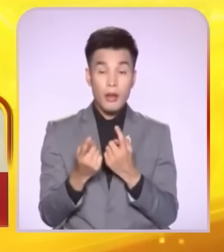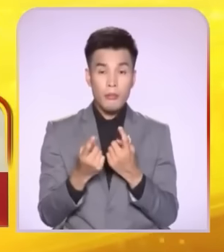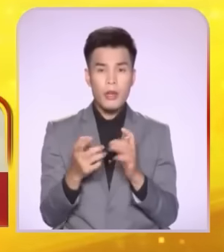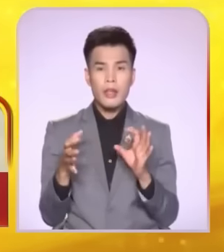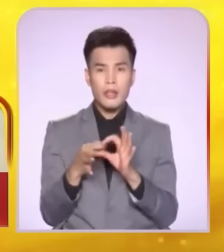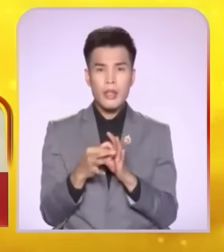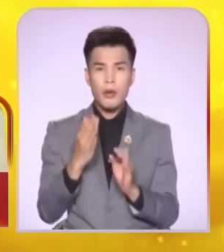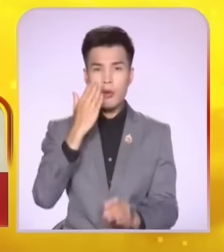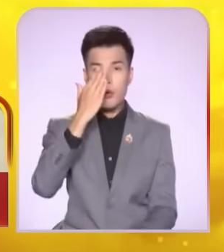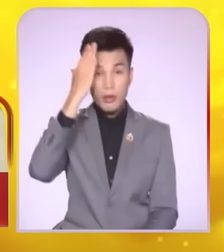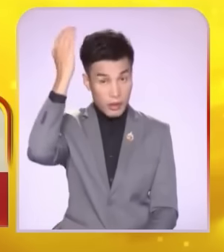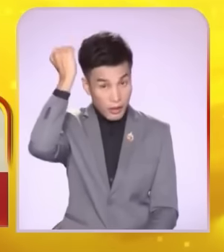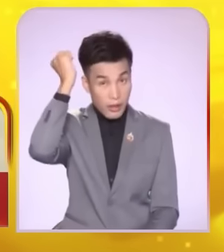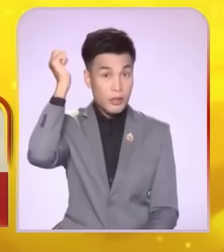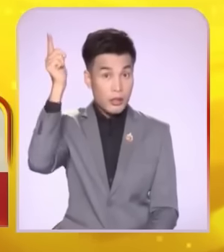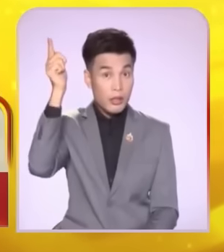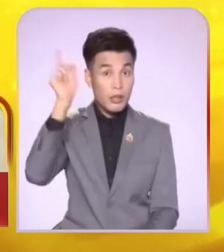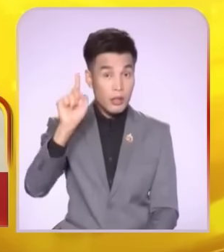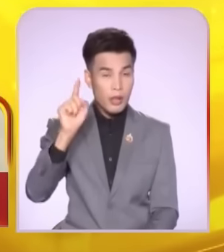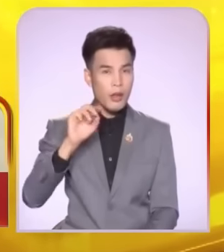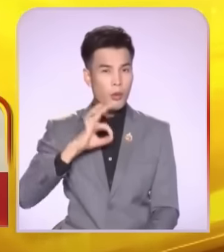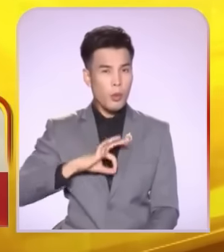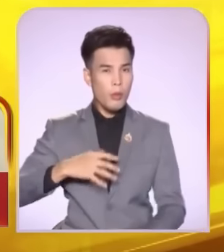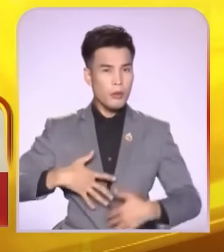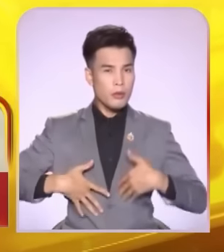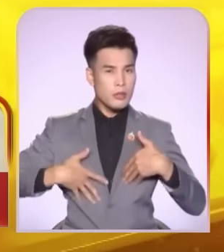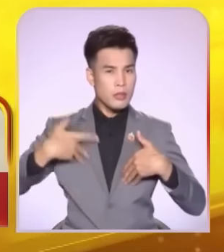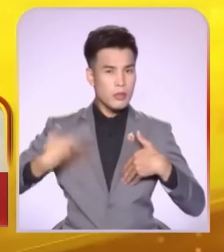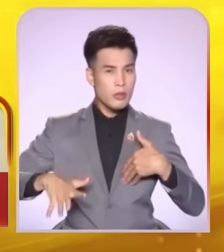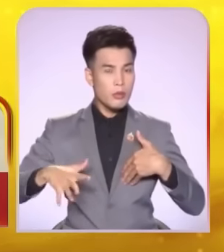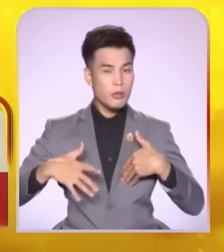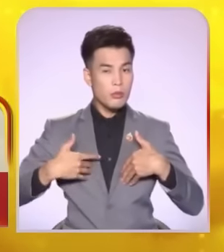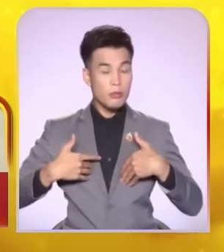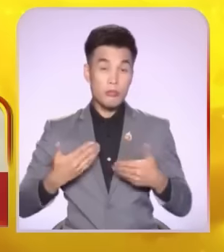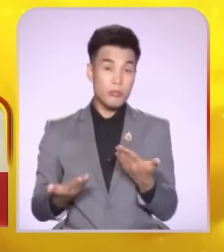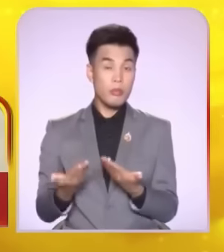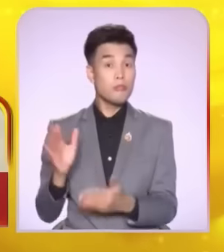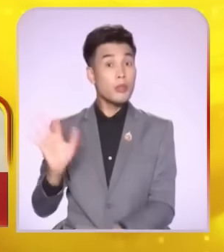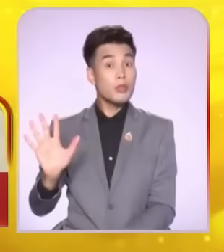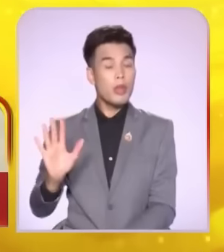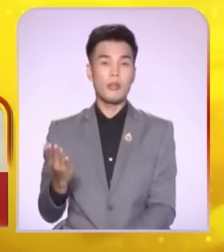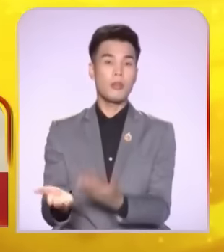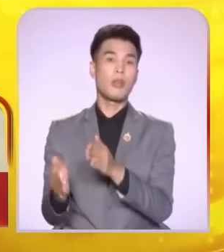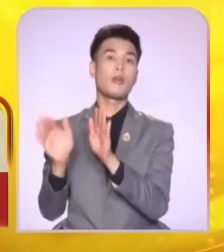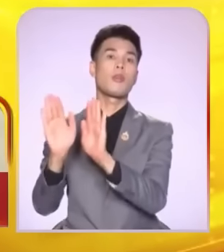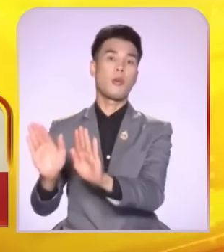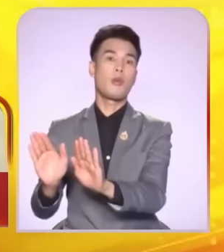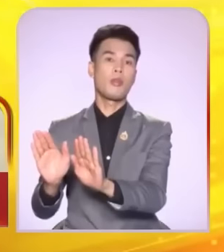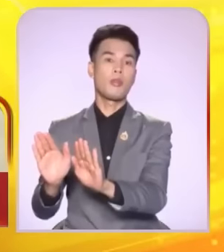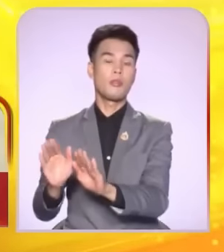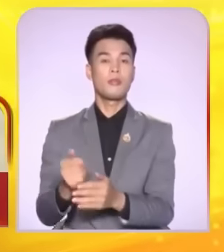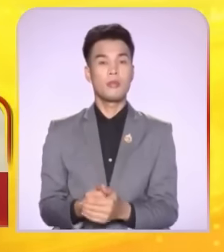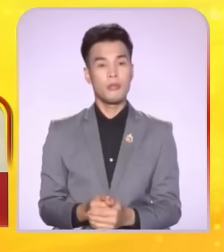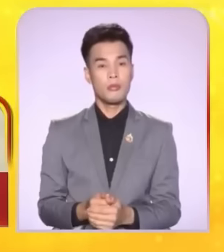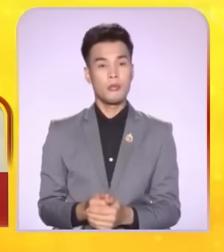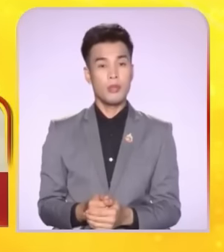เรื่องคุณอิงเป็นไงเห็นเหมือนแสดงอารมณ์โกรธแต่ว่าท่านบอกท่านไม่ใช่ก็เป็นเรื่องท่านว่าไปแล้วผมก็พูดถึงอีกว่